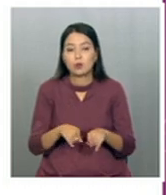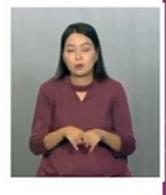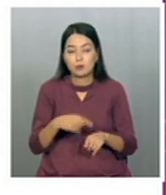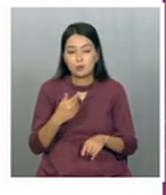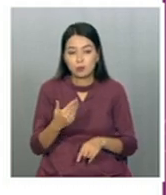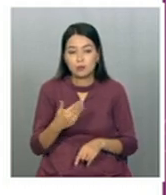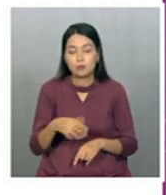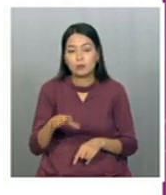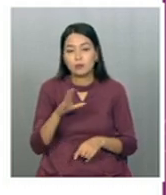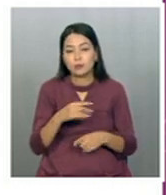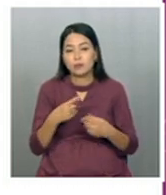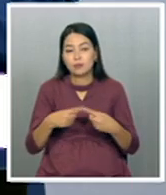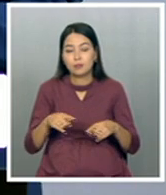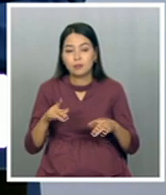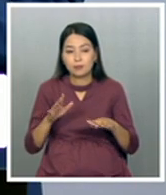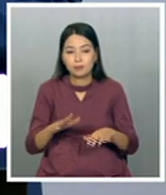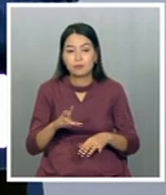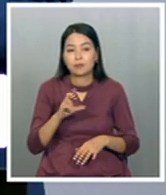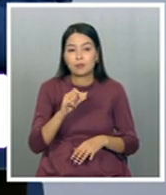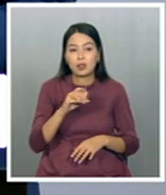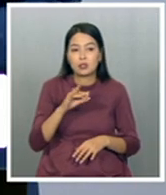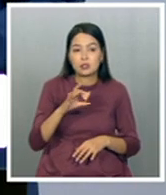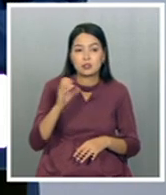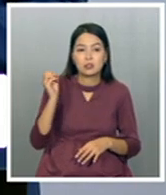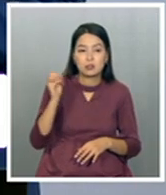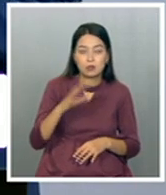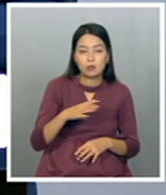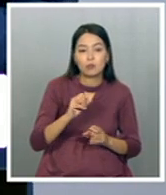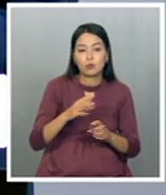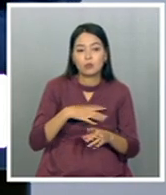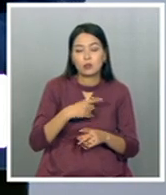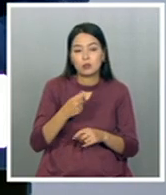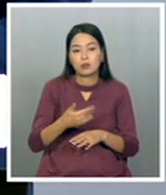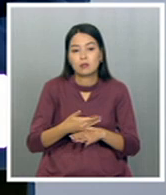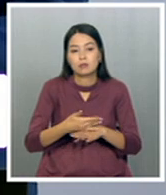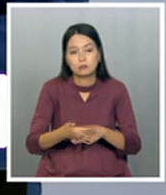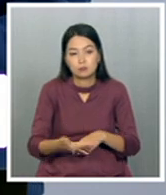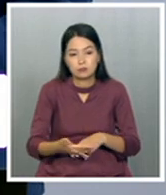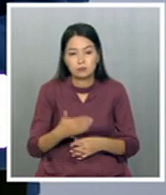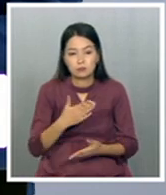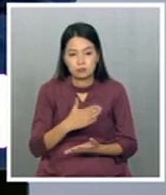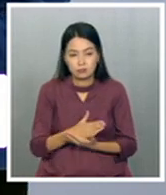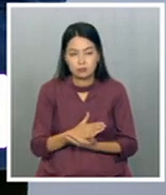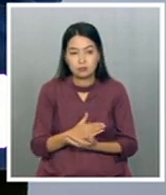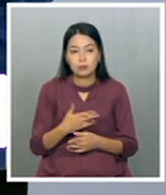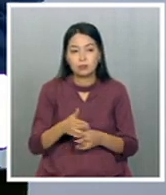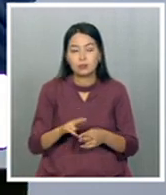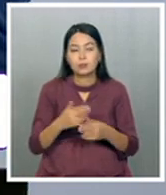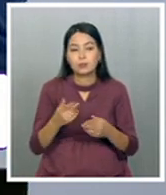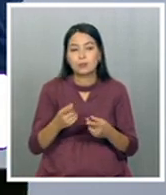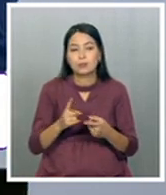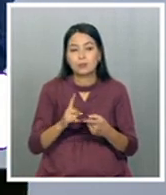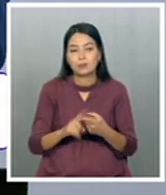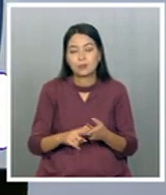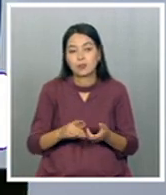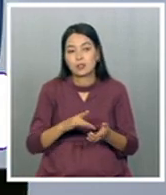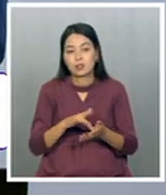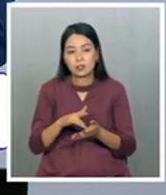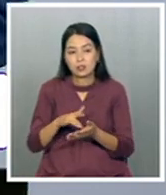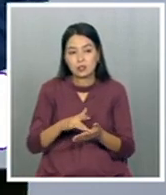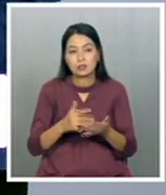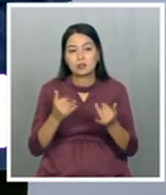шығыстағымен салыстырғанда батыстағы күн қалып қойып отырады, уақыты қалып қойып отырады. Яғни Фернан Магеллан саяхат жасаған